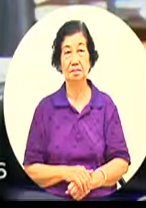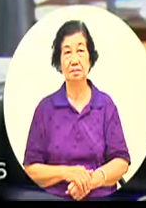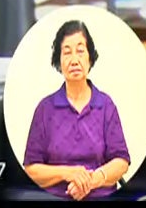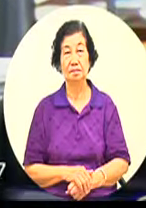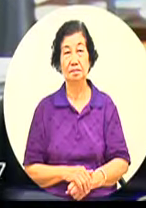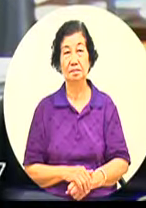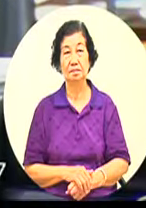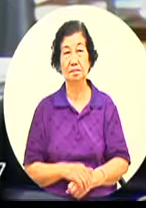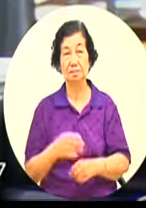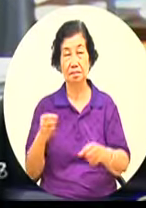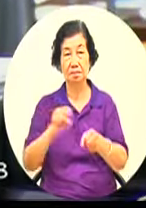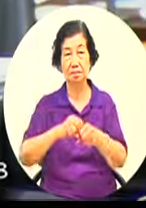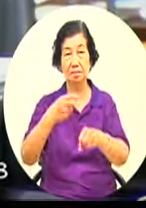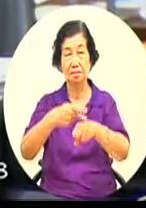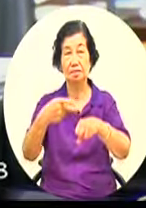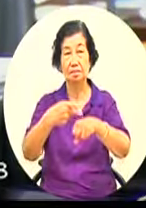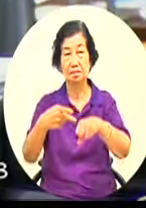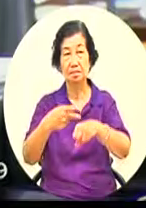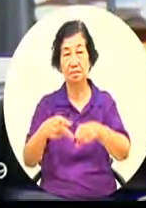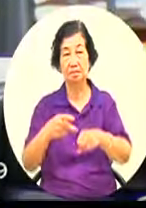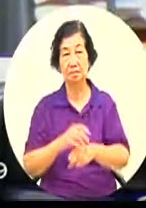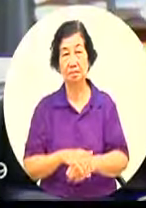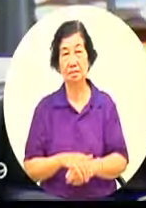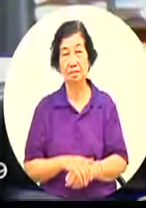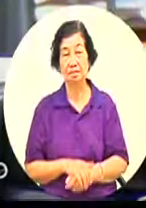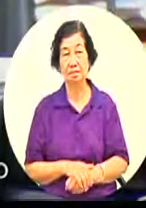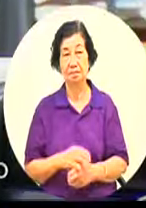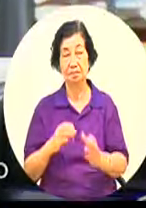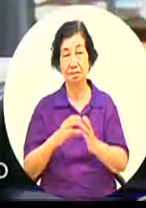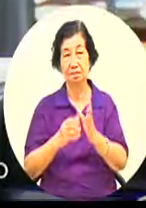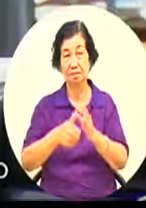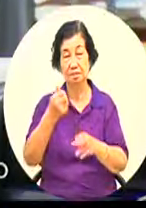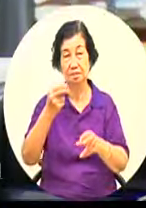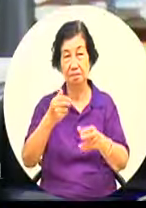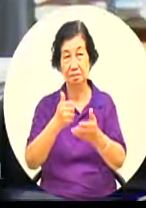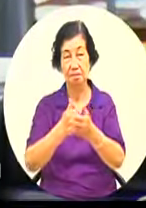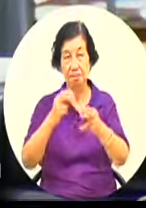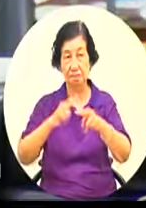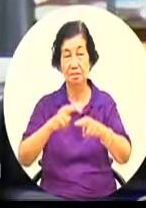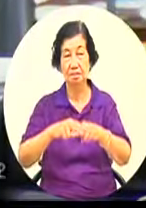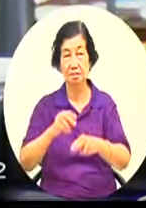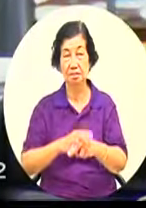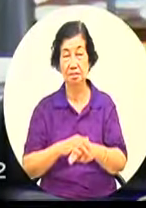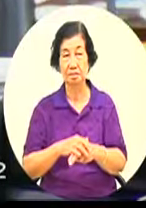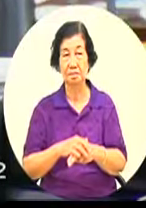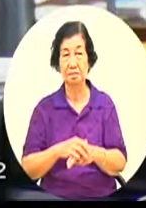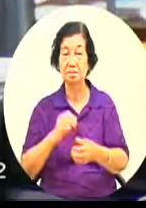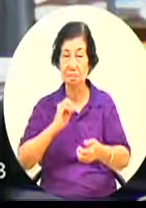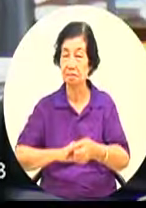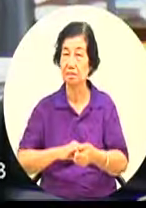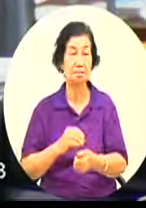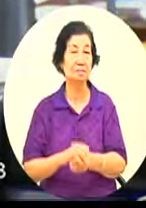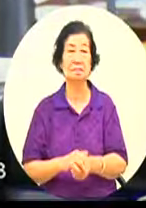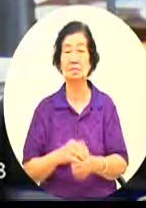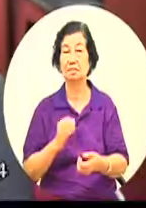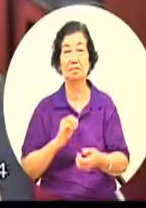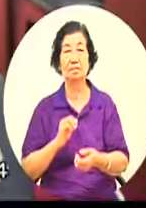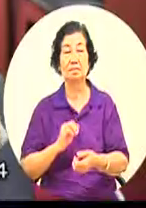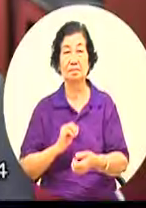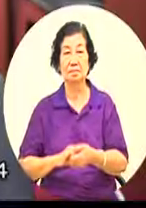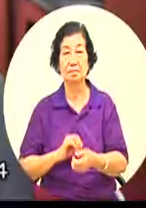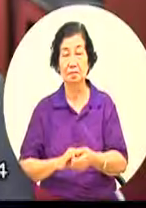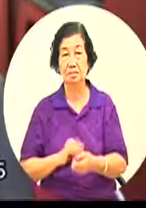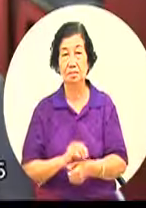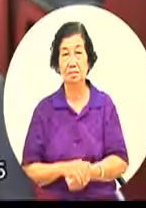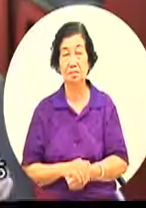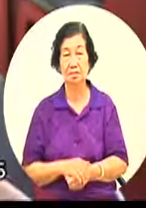再两分钟。 局长，你请坐好了。我知道你也不敢做决定啊。那我也是，因为知道那块土地是